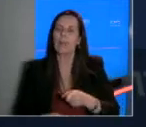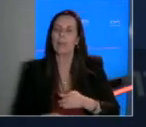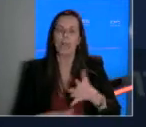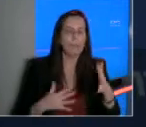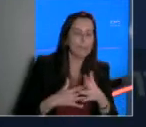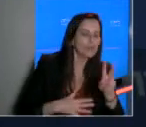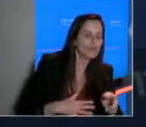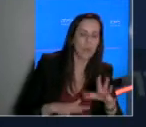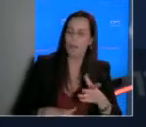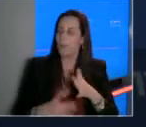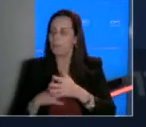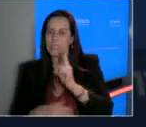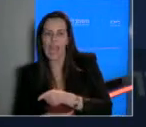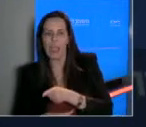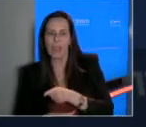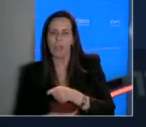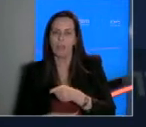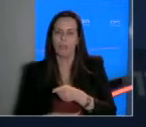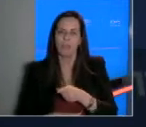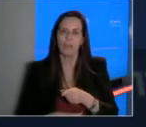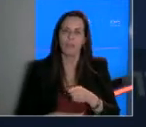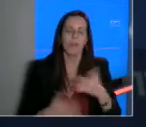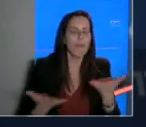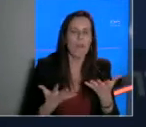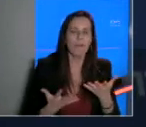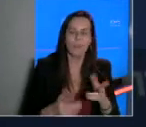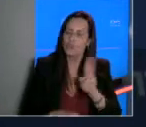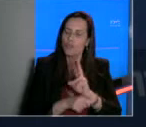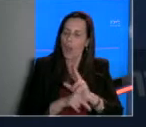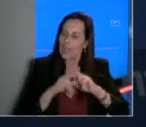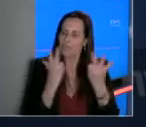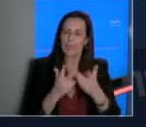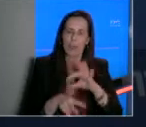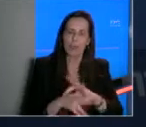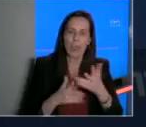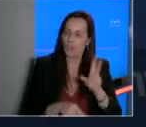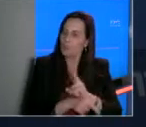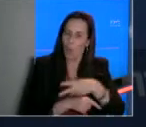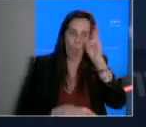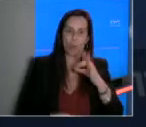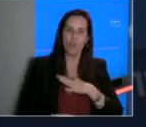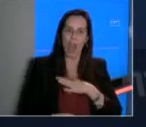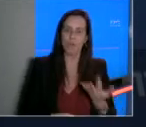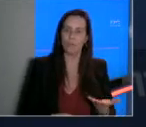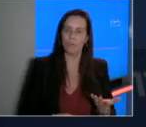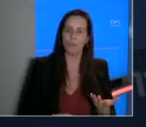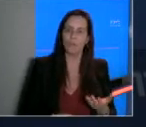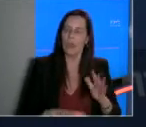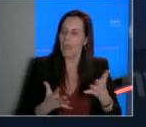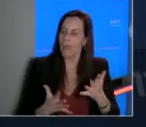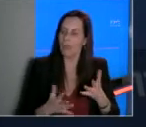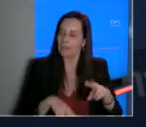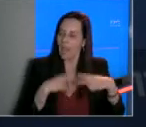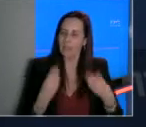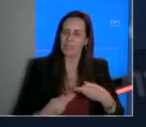כמה בדיקות יש לנו? כמה בדיקות נצטרך? איך נגן על הצוותים הרפואיים? איך נגן על ההורים שלנו? איך